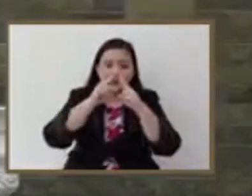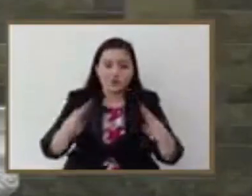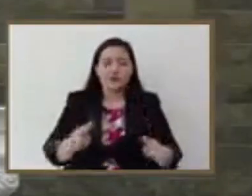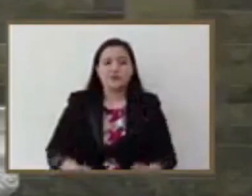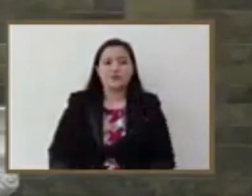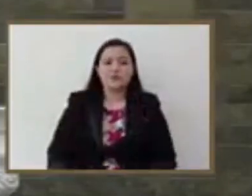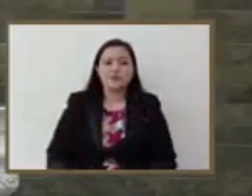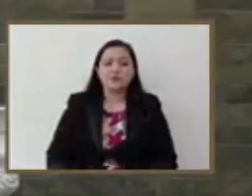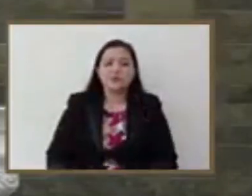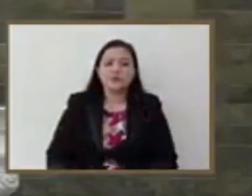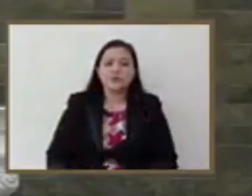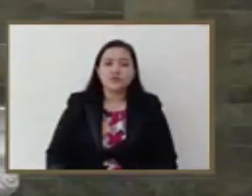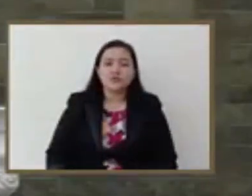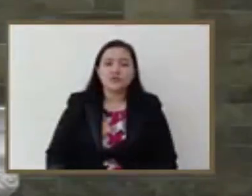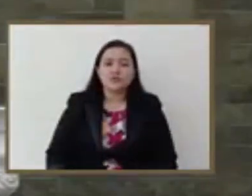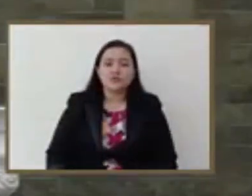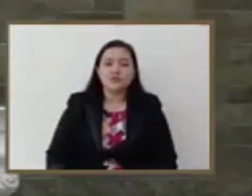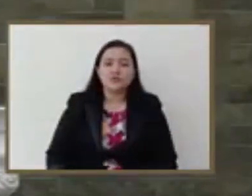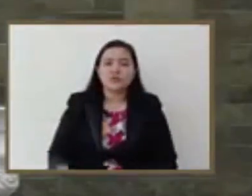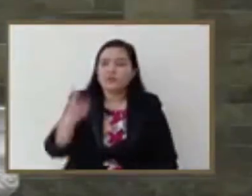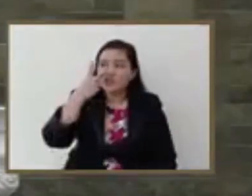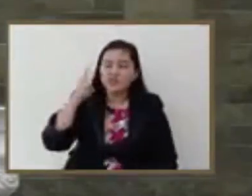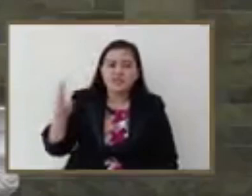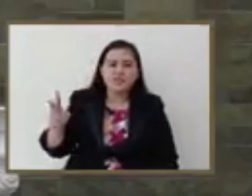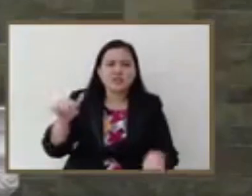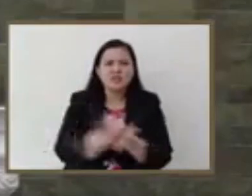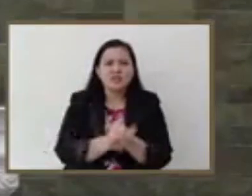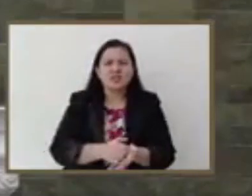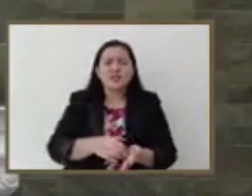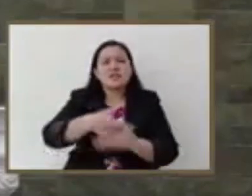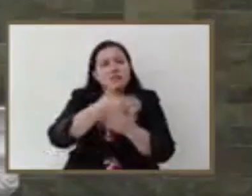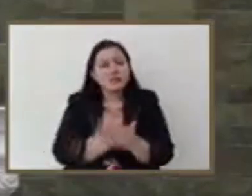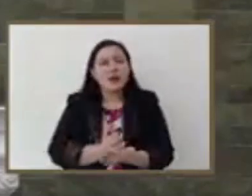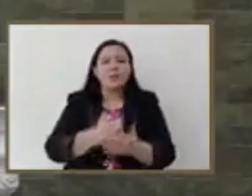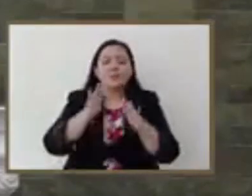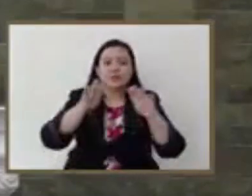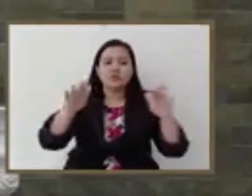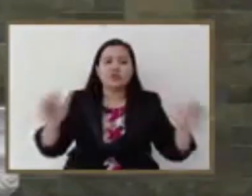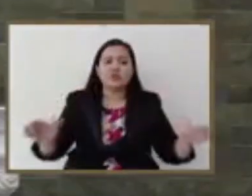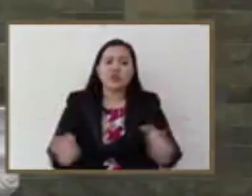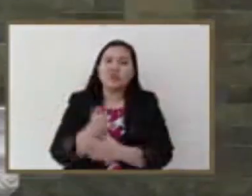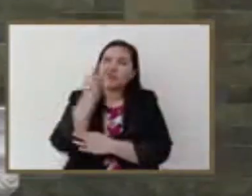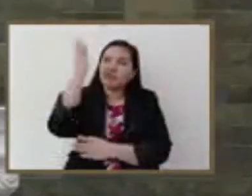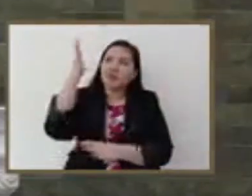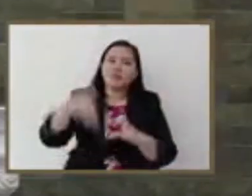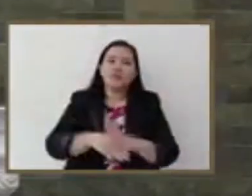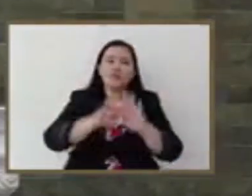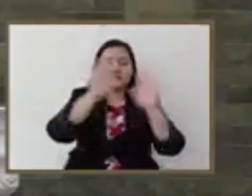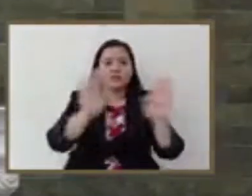lumalaki, mga bata sa Sunday school, pero pagdating sa bahay, salpahin na. Who is in charge of that?